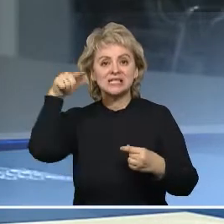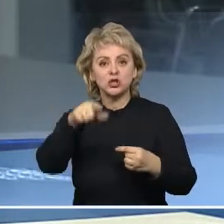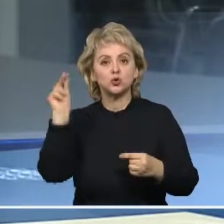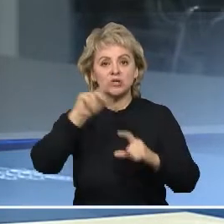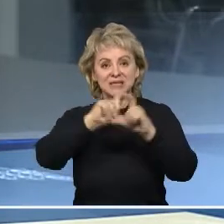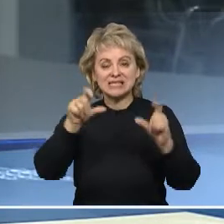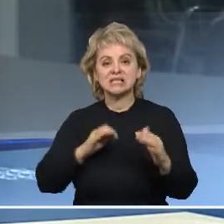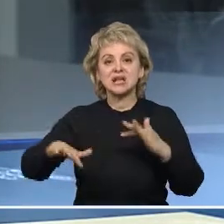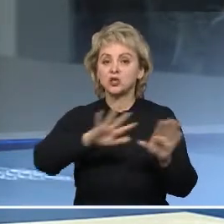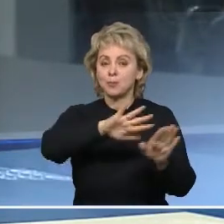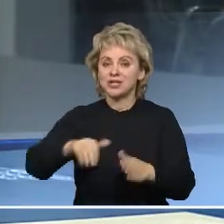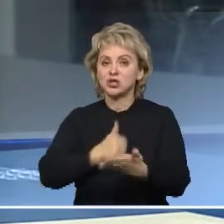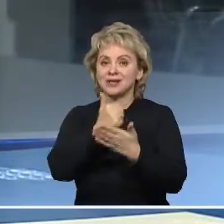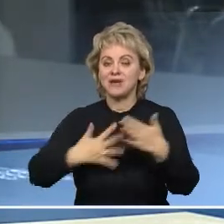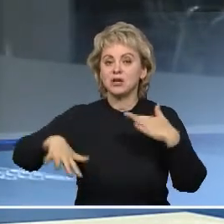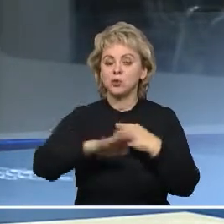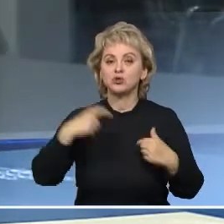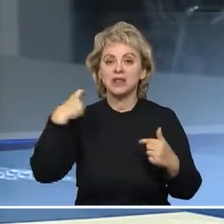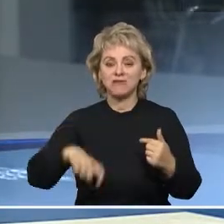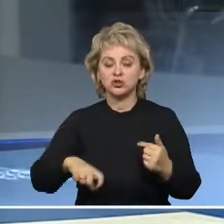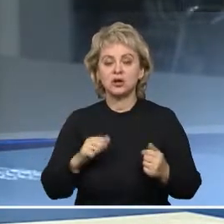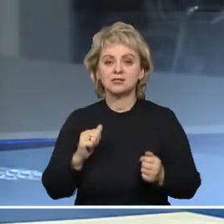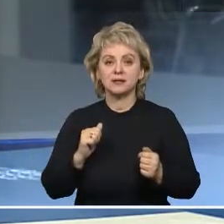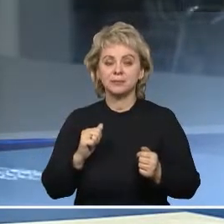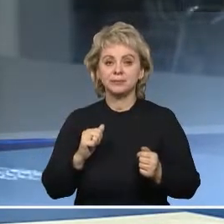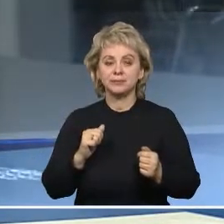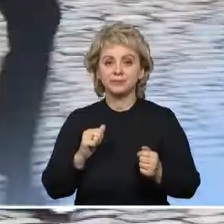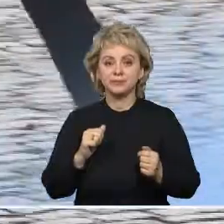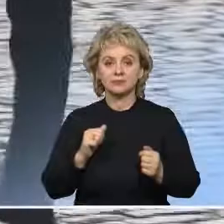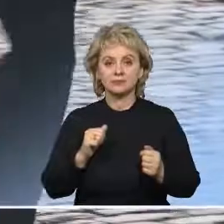учебных заведений страны прошли по главной площади Новочеркасска.